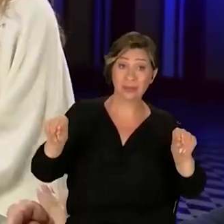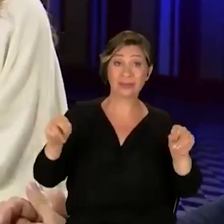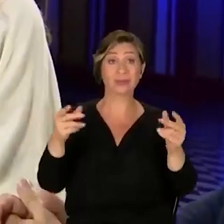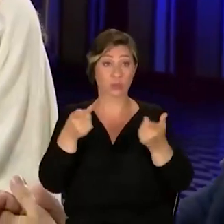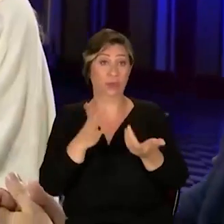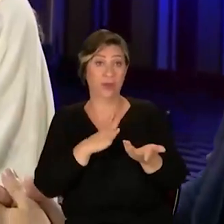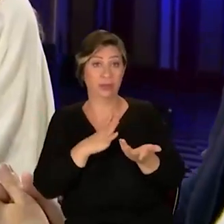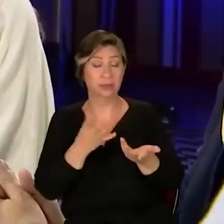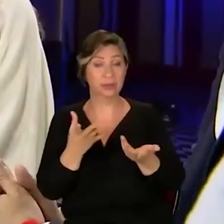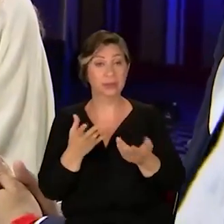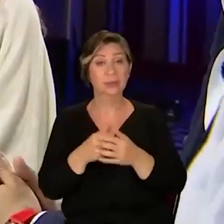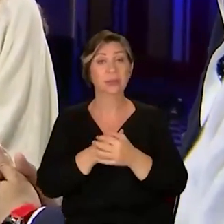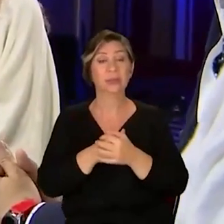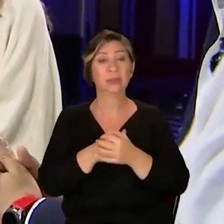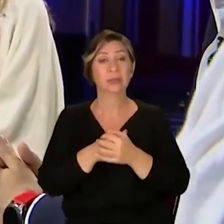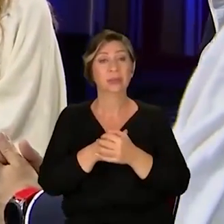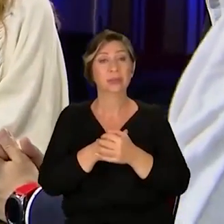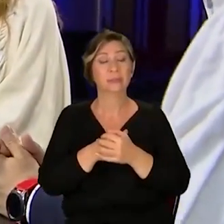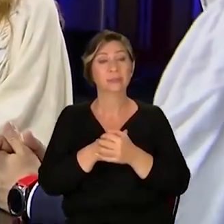şunu da sormak istiyorum. Bu